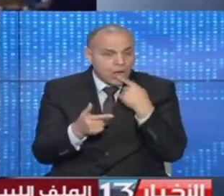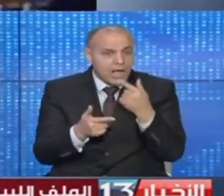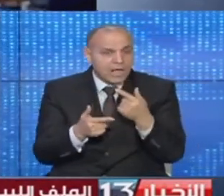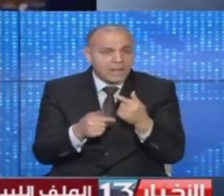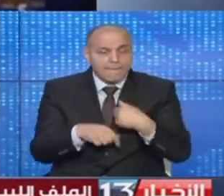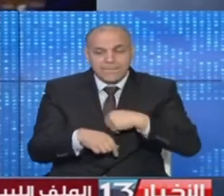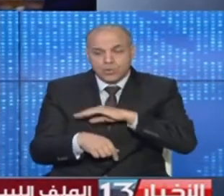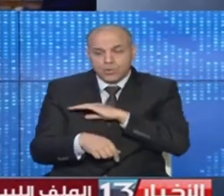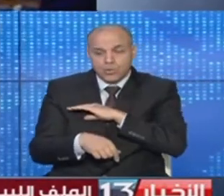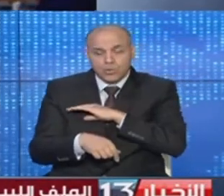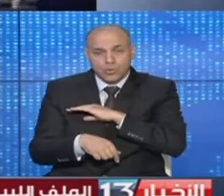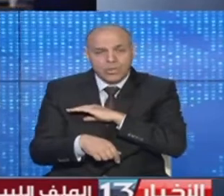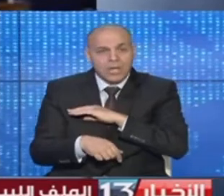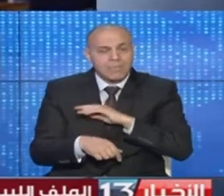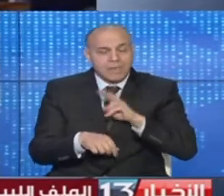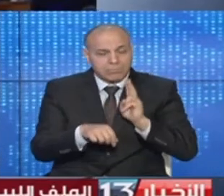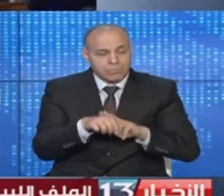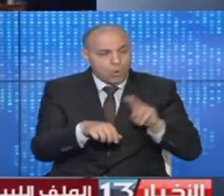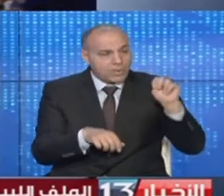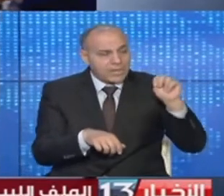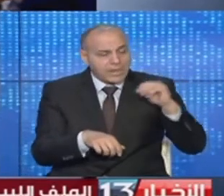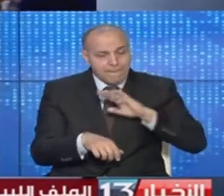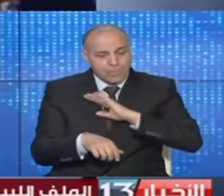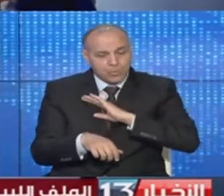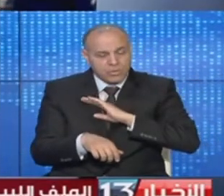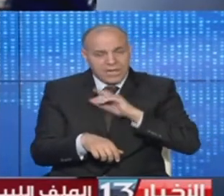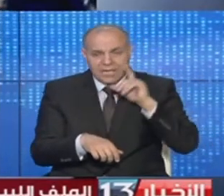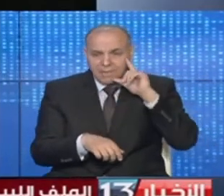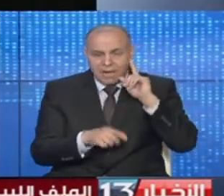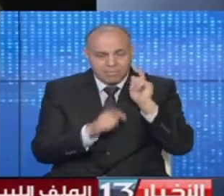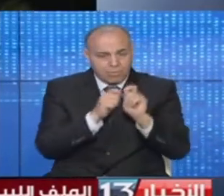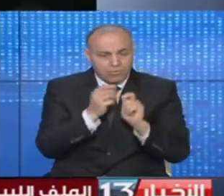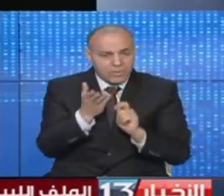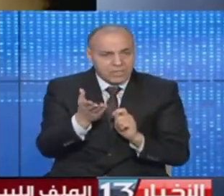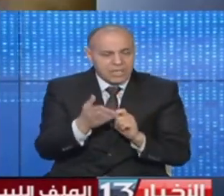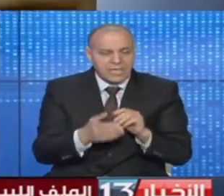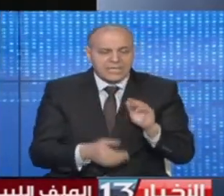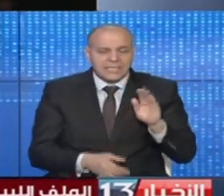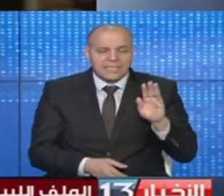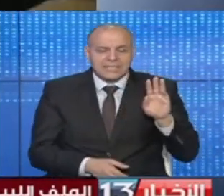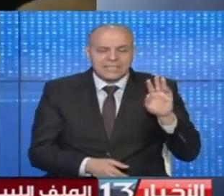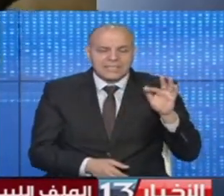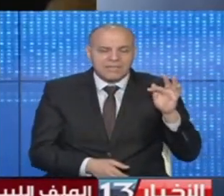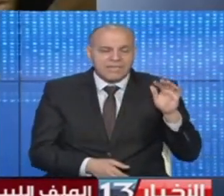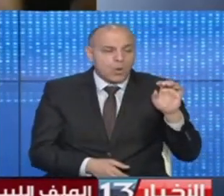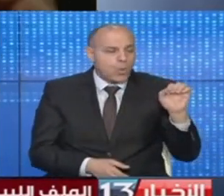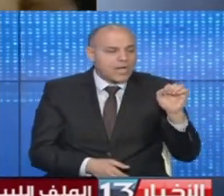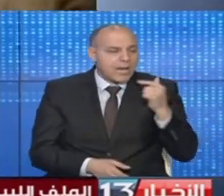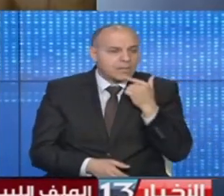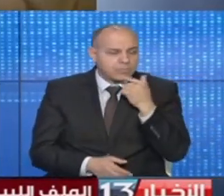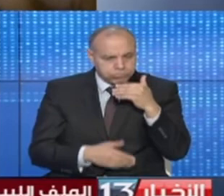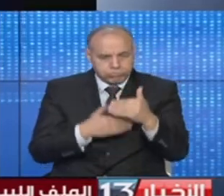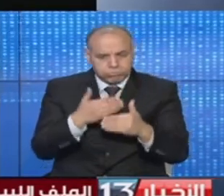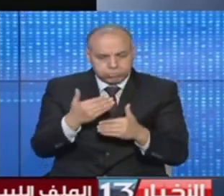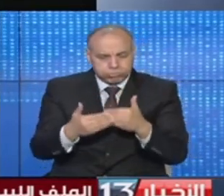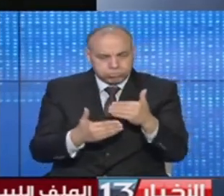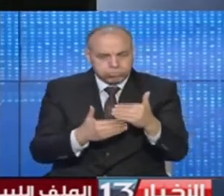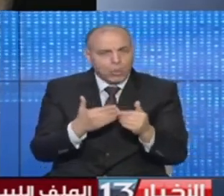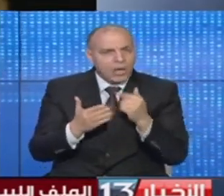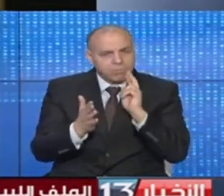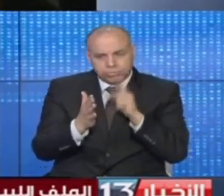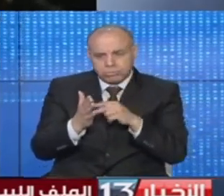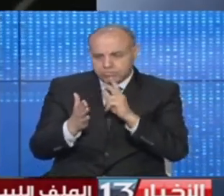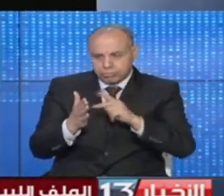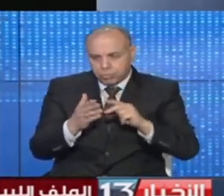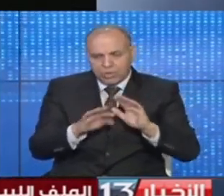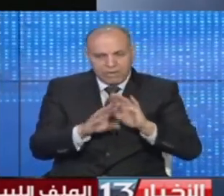أشادت الممثلة الخاصة للأمن العام للأمم المتحدة في ليبيا بالنيابة ستيفاني ويليامز، أشادت بالتقدم المحرز في تنفيذ